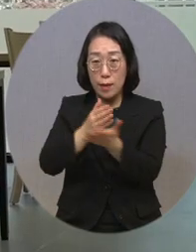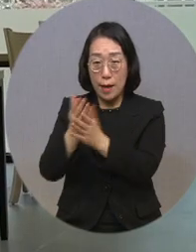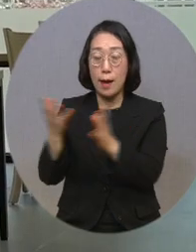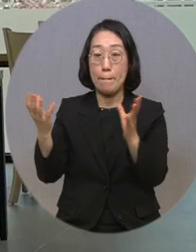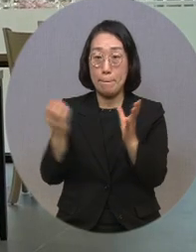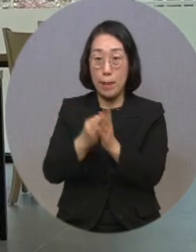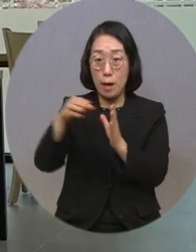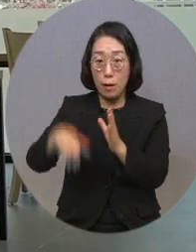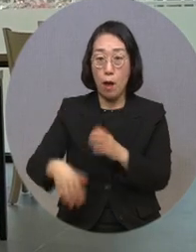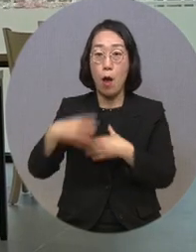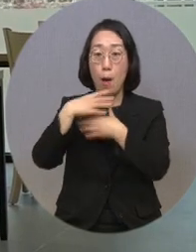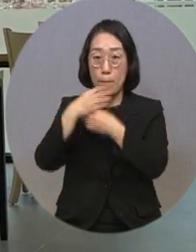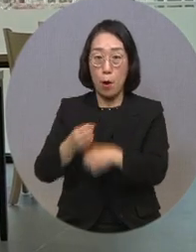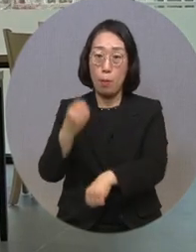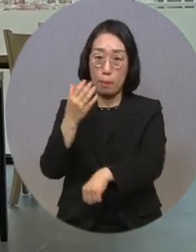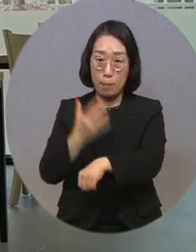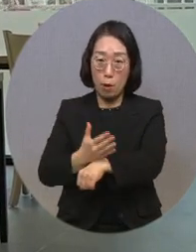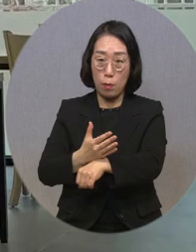근로자들의 편의에 맞춰 준공되었습니다.